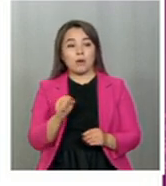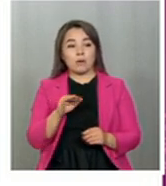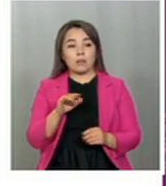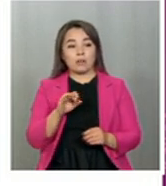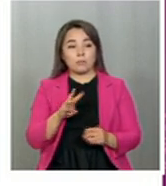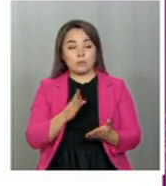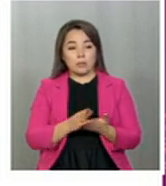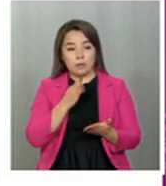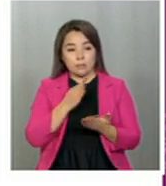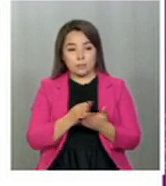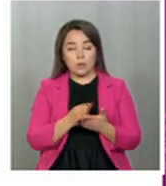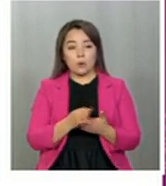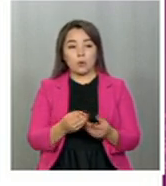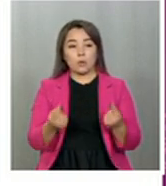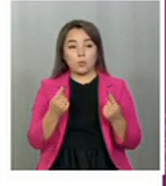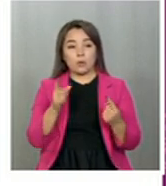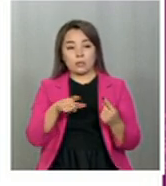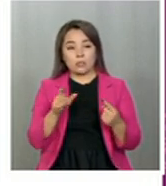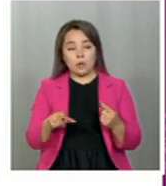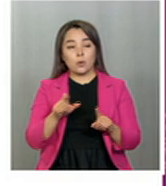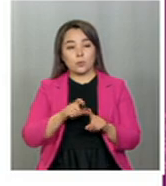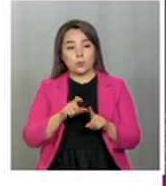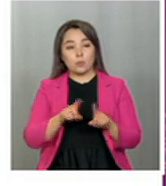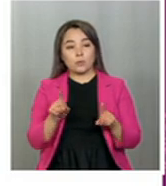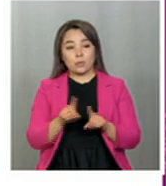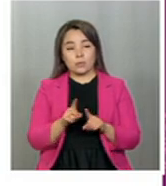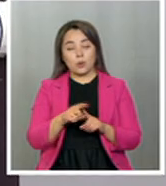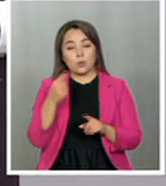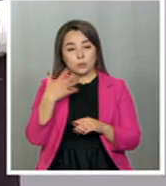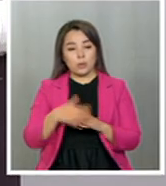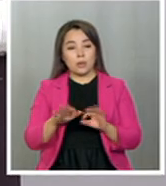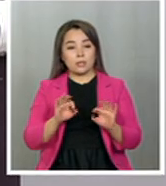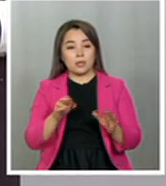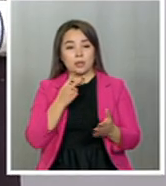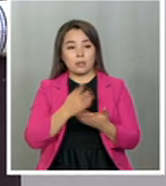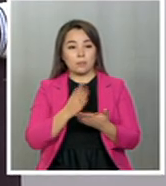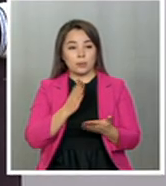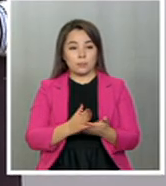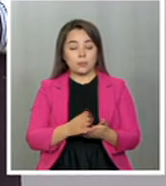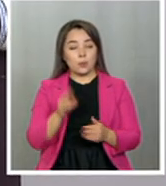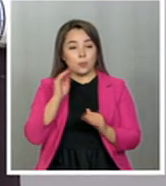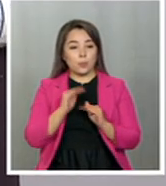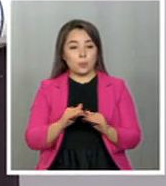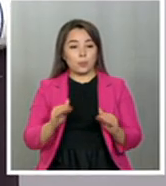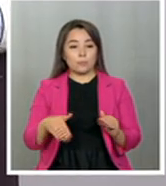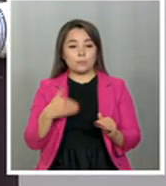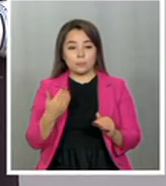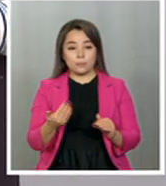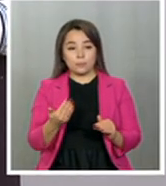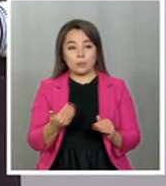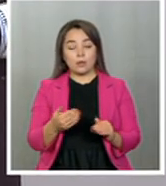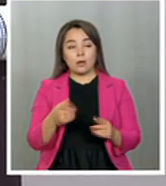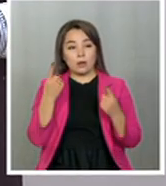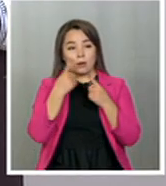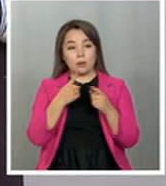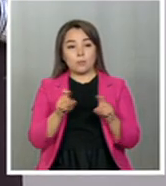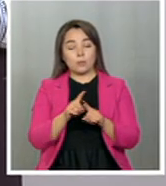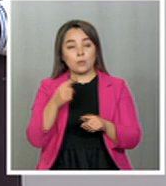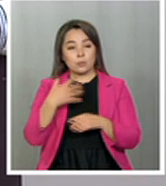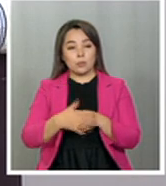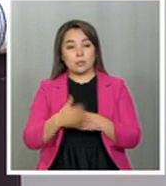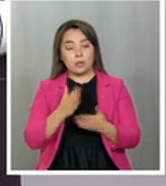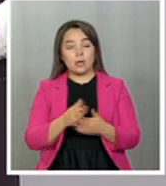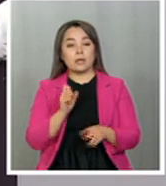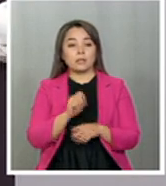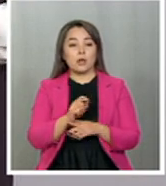афоризмдерге ұлылардың сөздеріне түсініктеме беру. Оқушылар, ақпарат түсінікті болса,